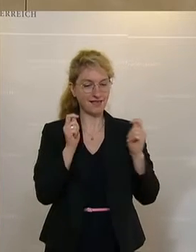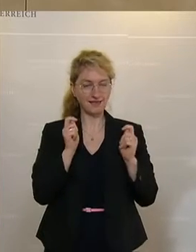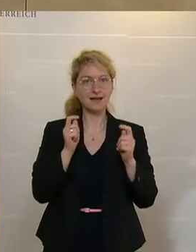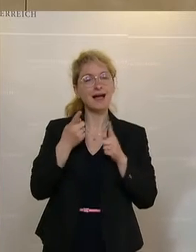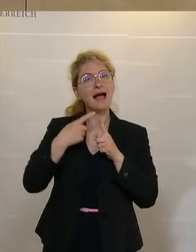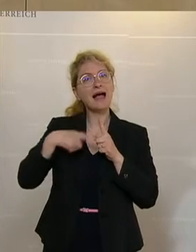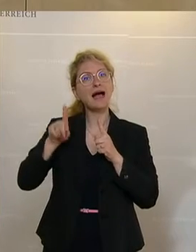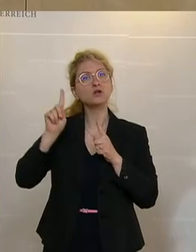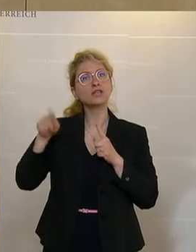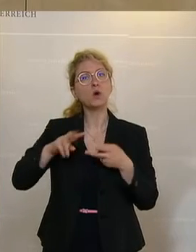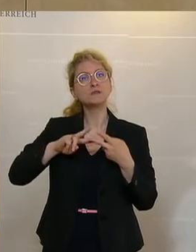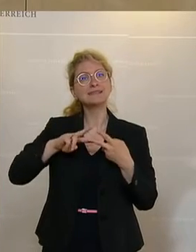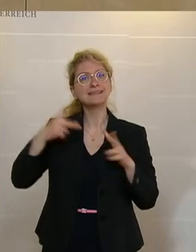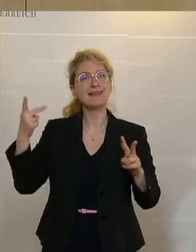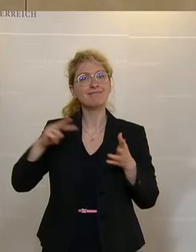der